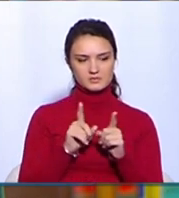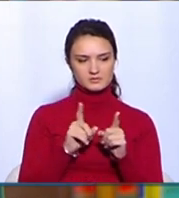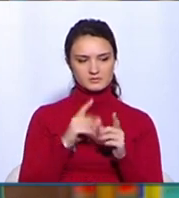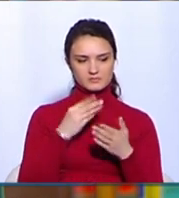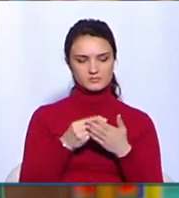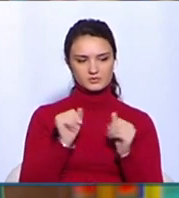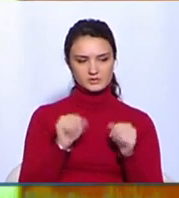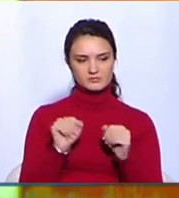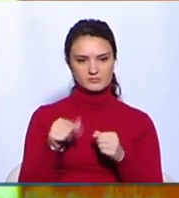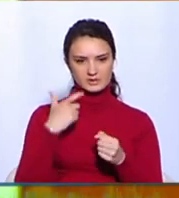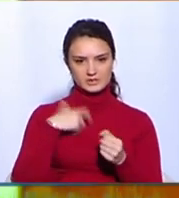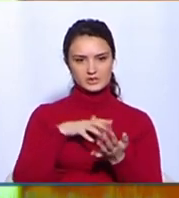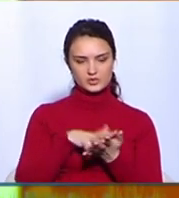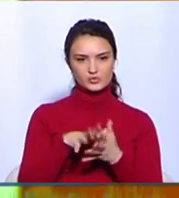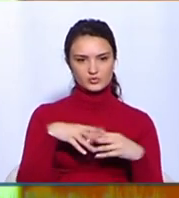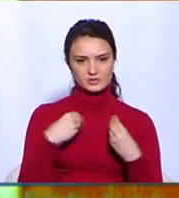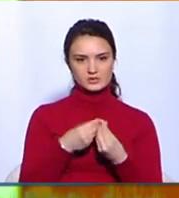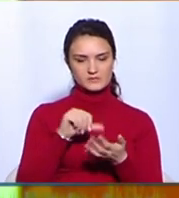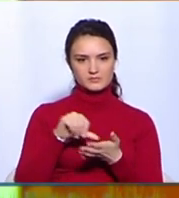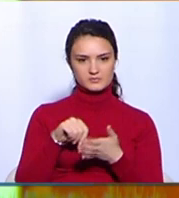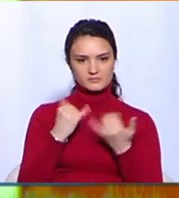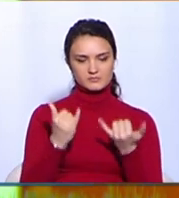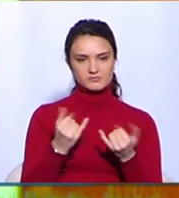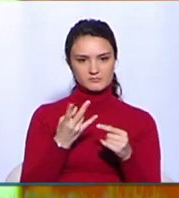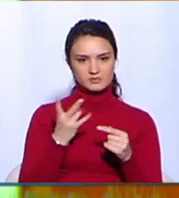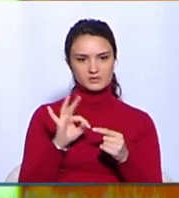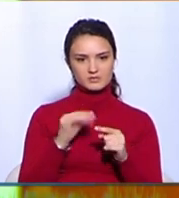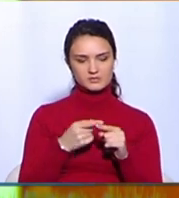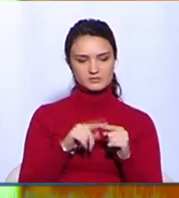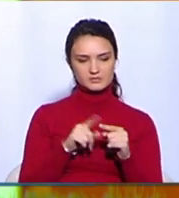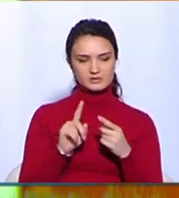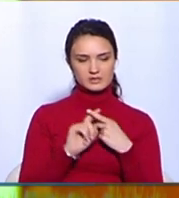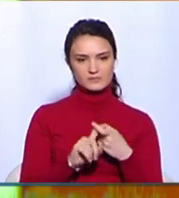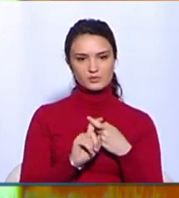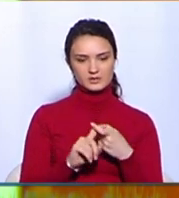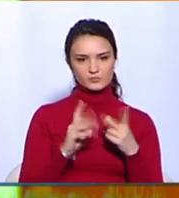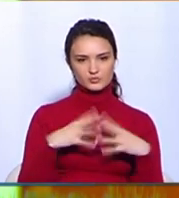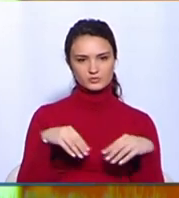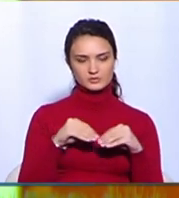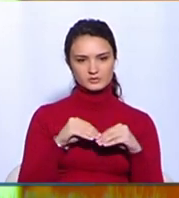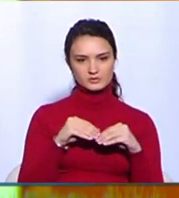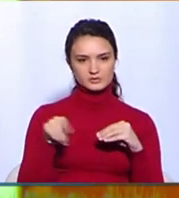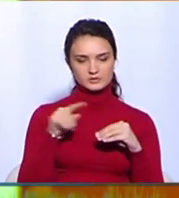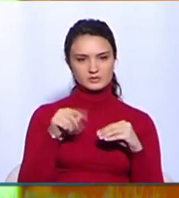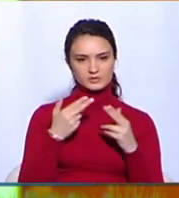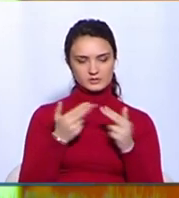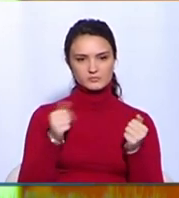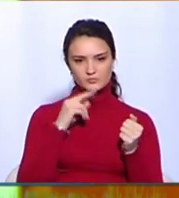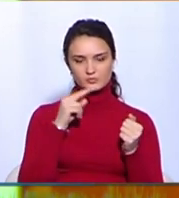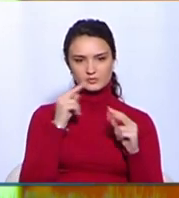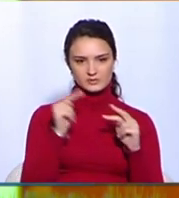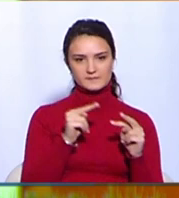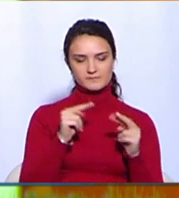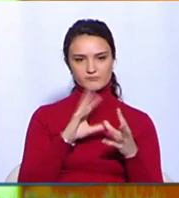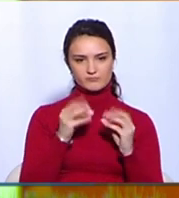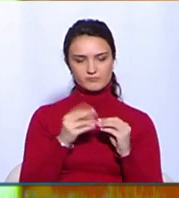თავისი შესაძლებლობით იხარჯება ის ოჯახის წევრებისთვის. მაგრამ აი დამოკიდებულება ოჯახის წევრების, კი, რა თქმა უნდა, ყურადღები